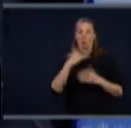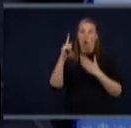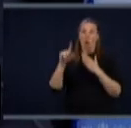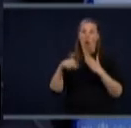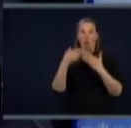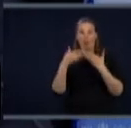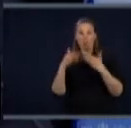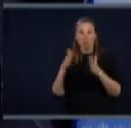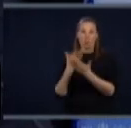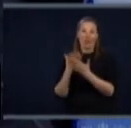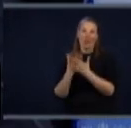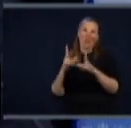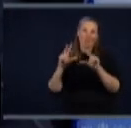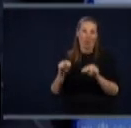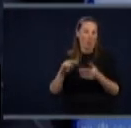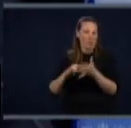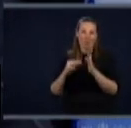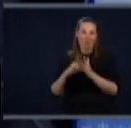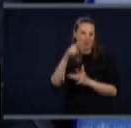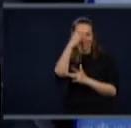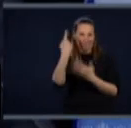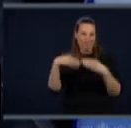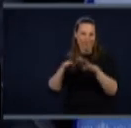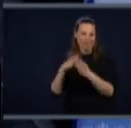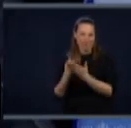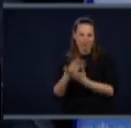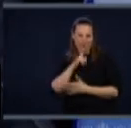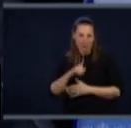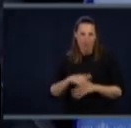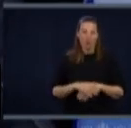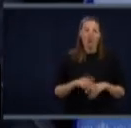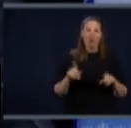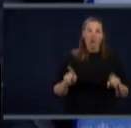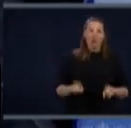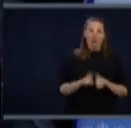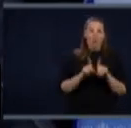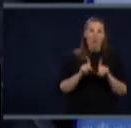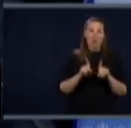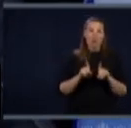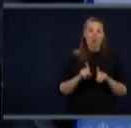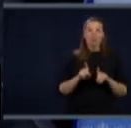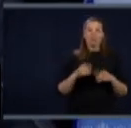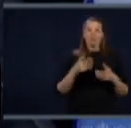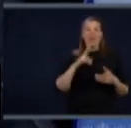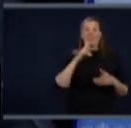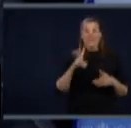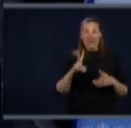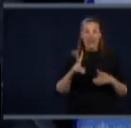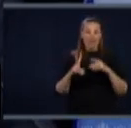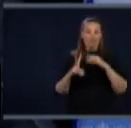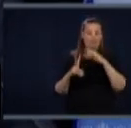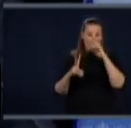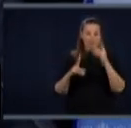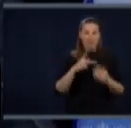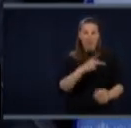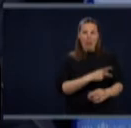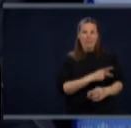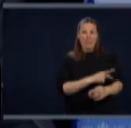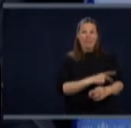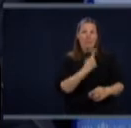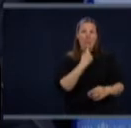période estivale. On veut aussi, à mon avis, on a suffisamment de signaux que les pédiatres nous disent de diminution